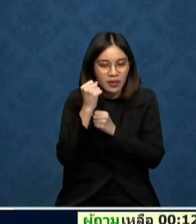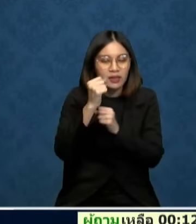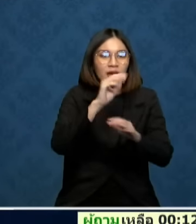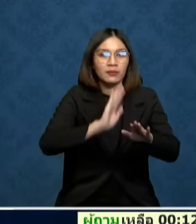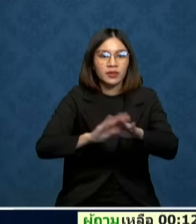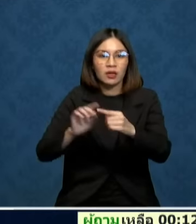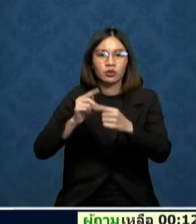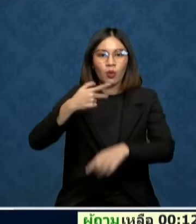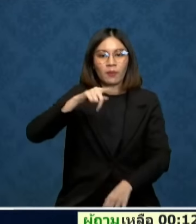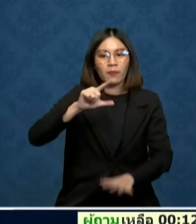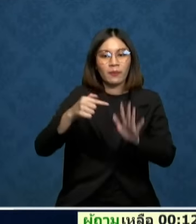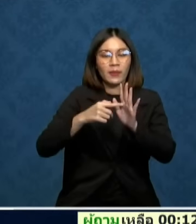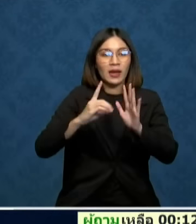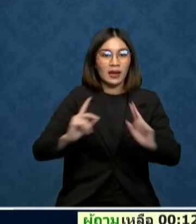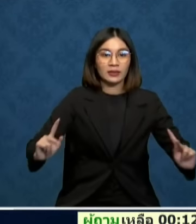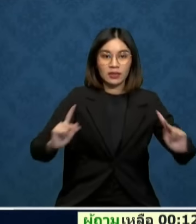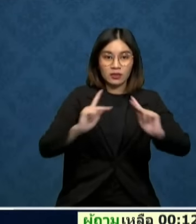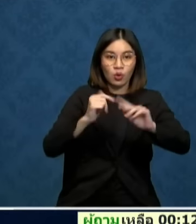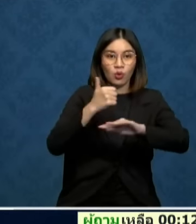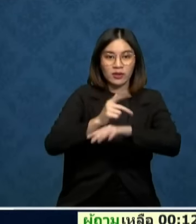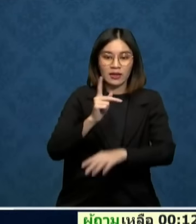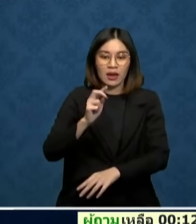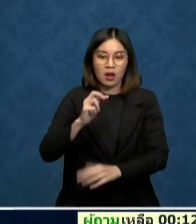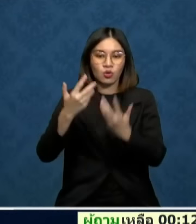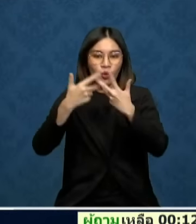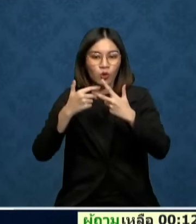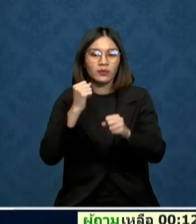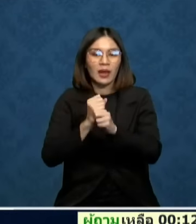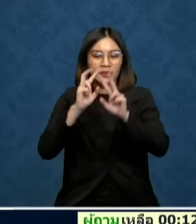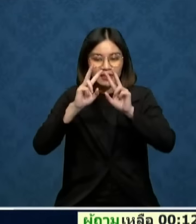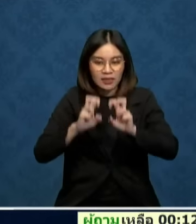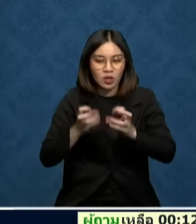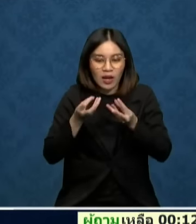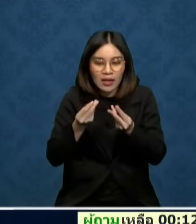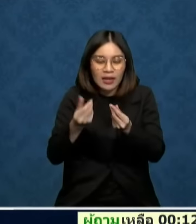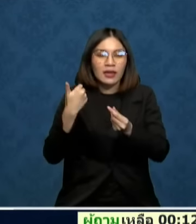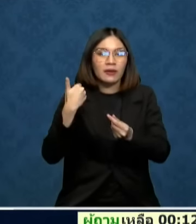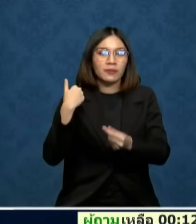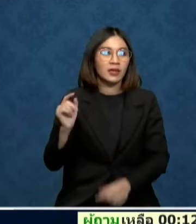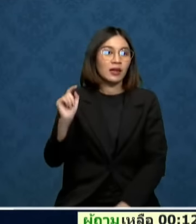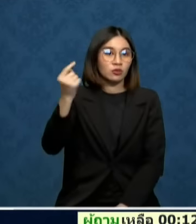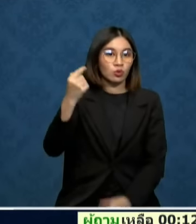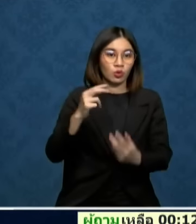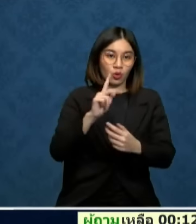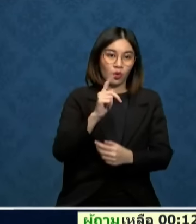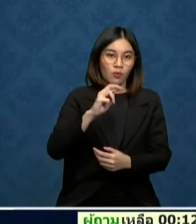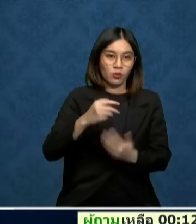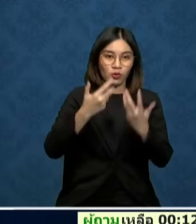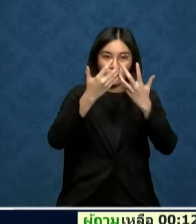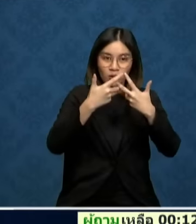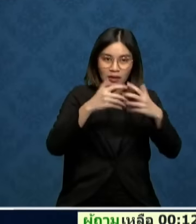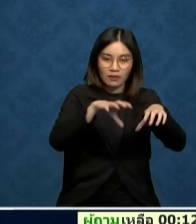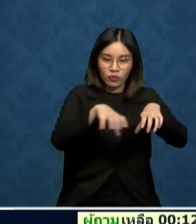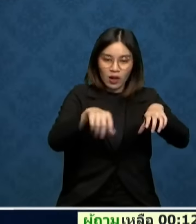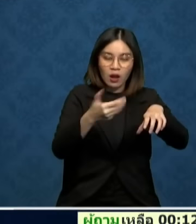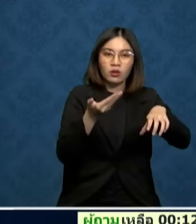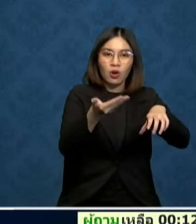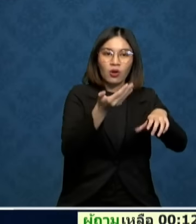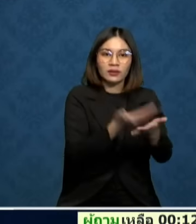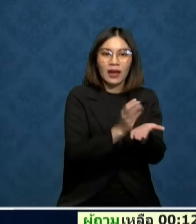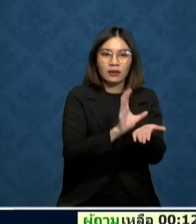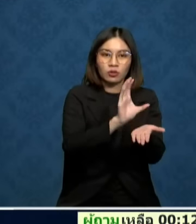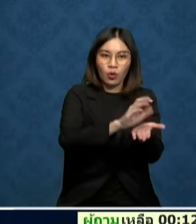ท่านปลัดกระทรวงและท่านขั้นที่ดีกรมโรงงานว่าต้องทำอย่างรอบคอบนะคะก็ล่าสุดทางกรมโรงงานอุตสาหกรรมก็ทำเรื่องการขอสนับสนุนง